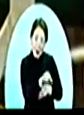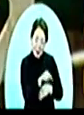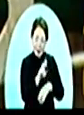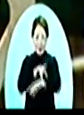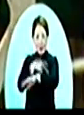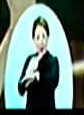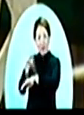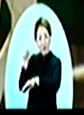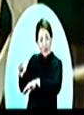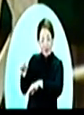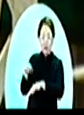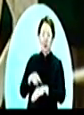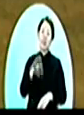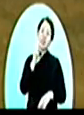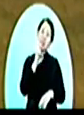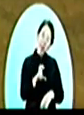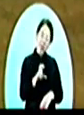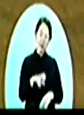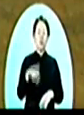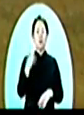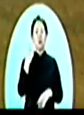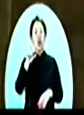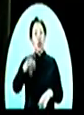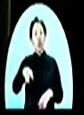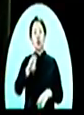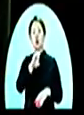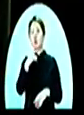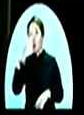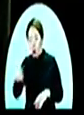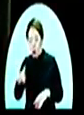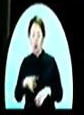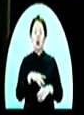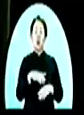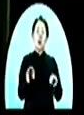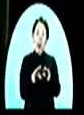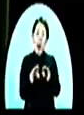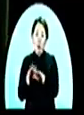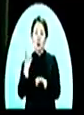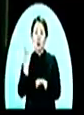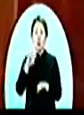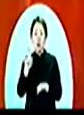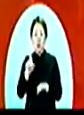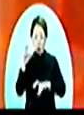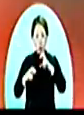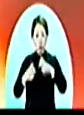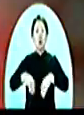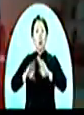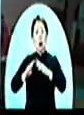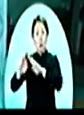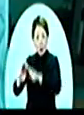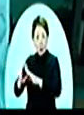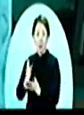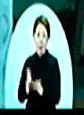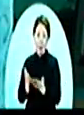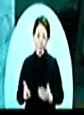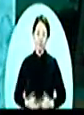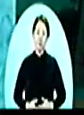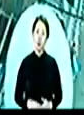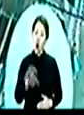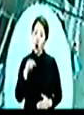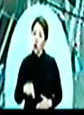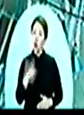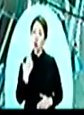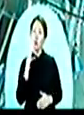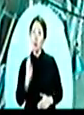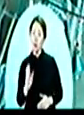Уул аймагт Яс, Хэл, Сүүл, Наамал дүнсний үйлдвэрийг тус тус байгуулсан. Өнөөдөр Улаанбаатар